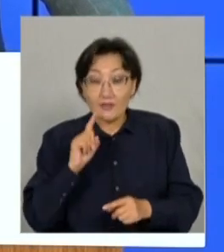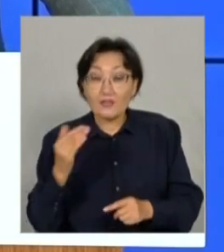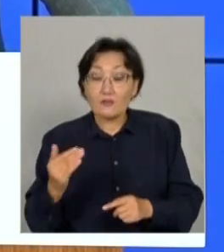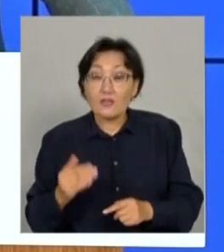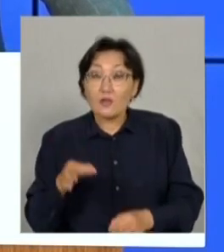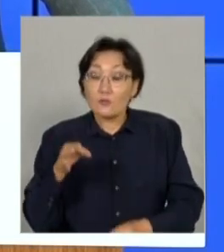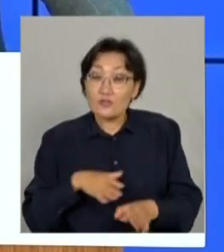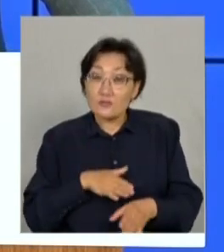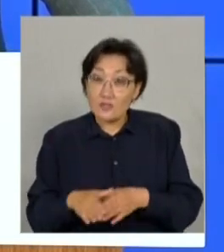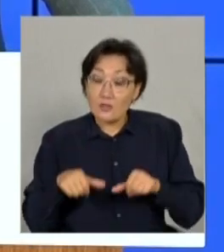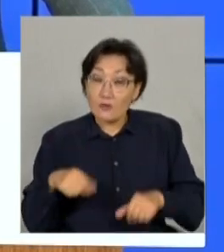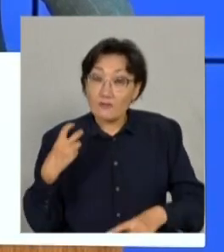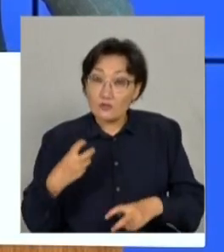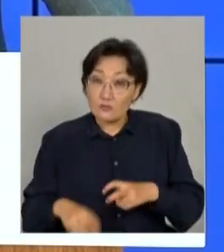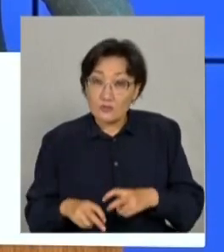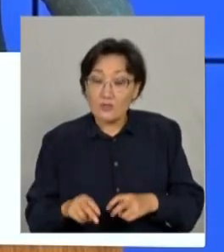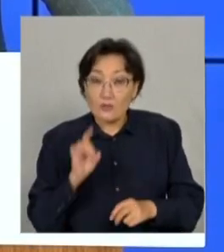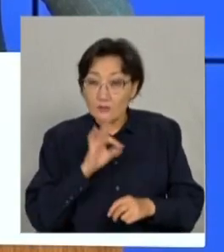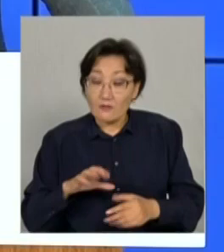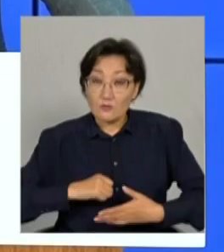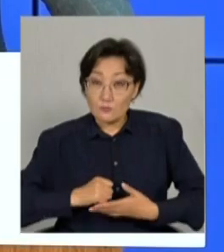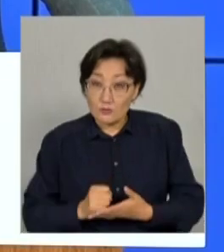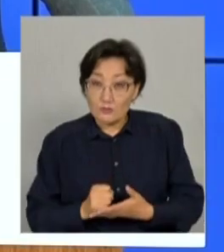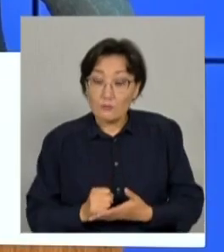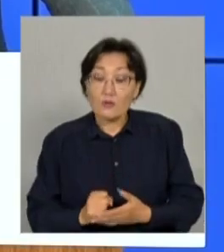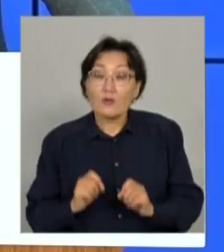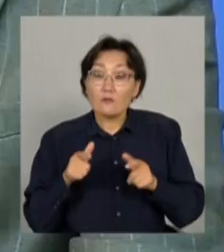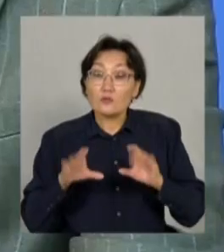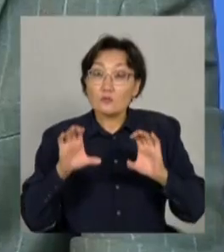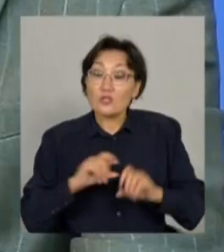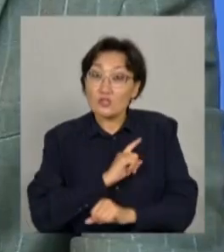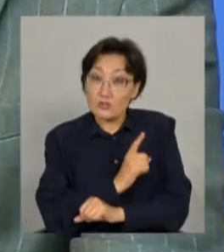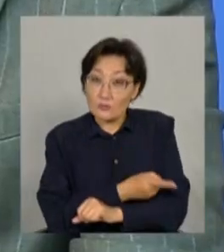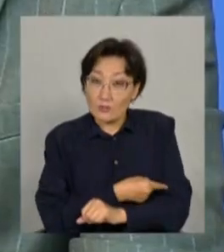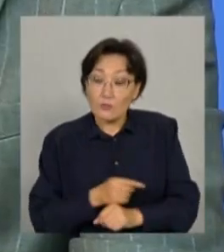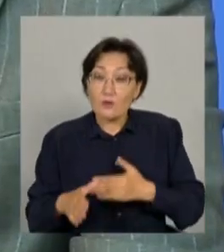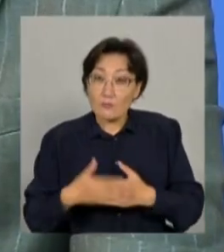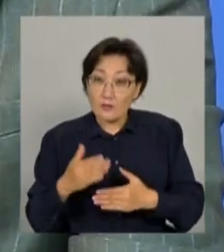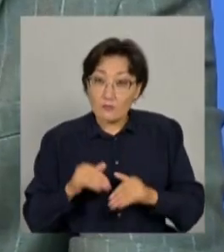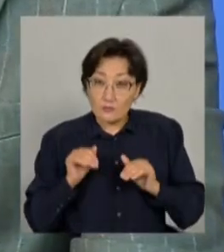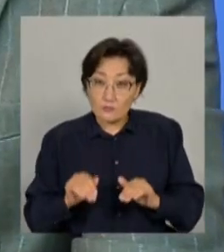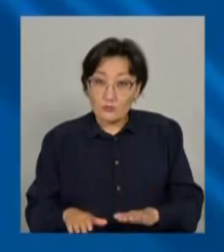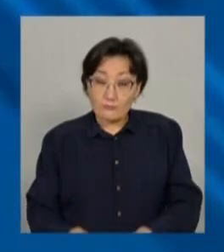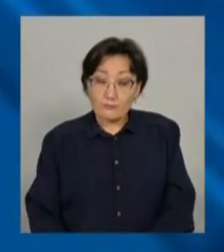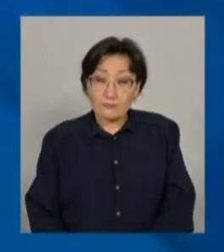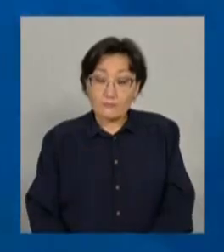совершении уголовного правонарушения не будет установлена вступившим в законную силу приговором суда.